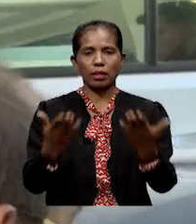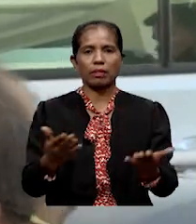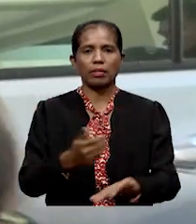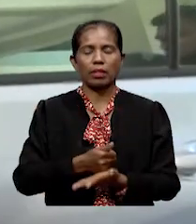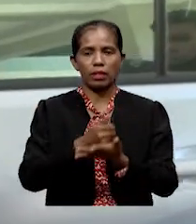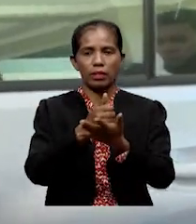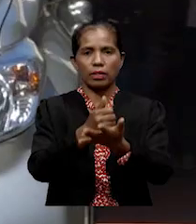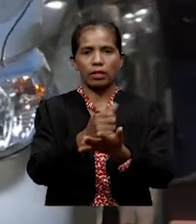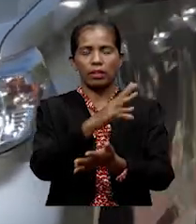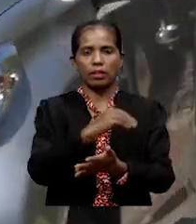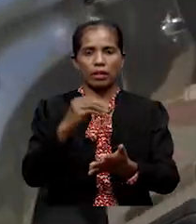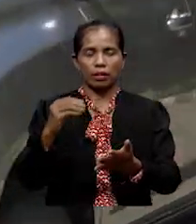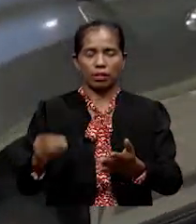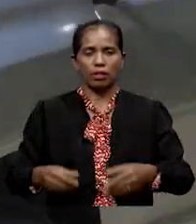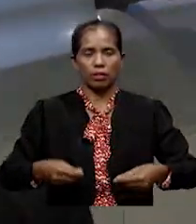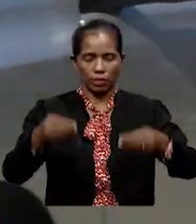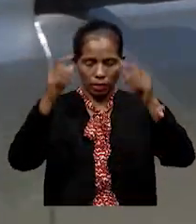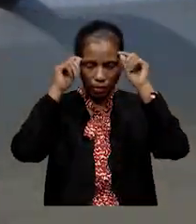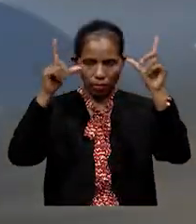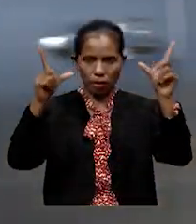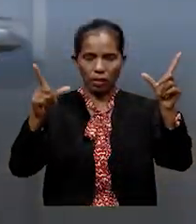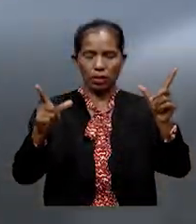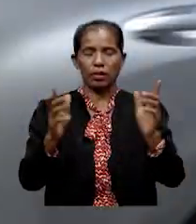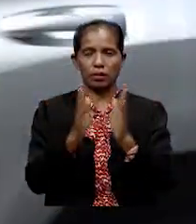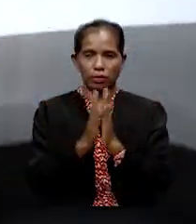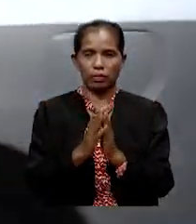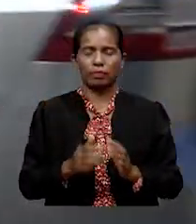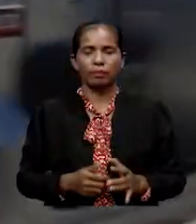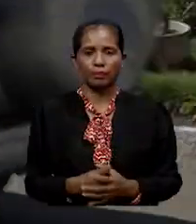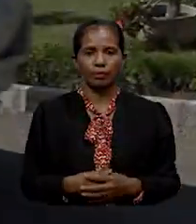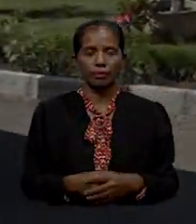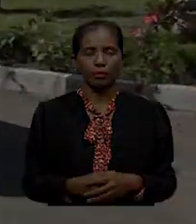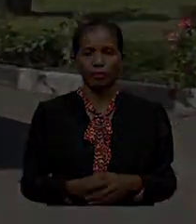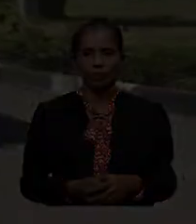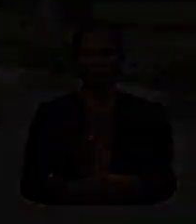sarani hotu iha Timor Leste fo liusi orasang Jimmy Fernandez Jacinto Fuka, GMN.